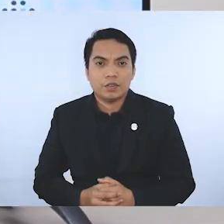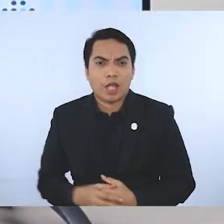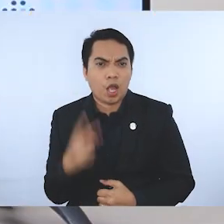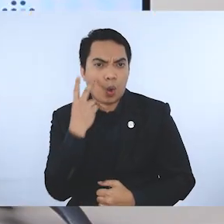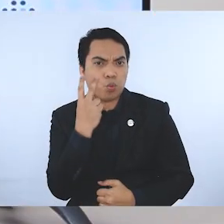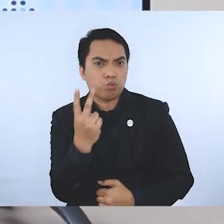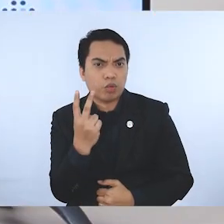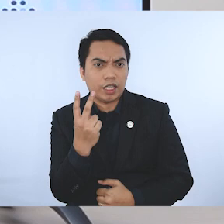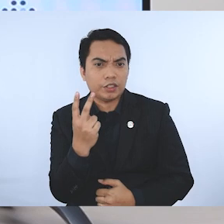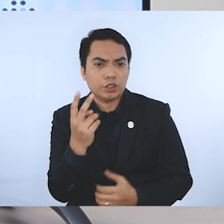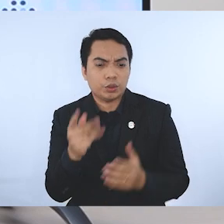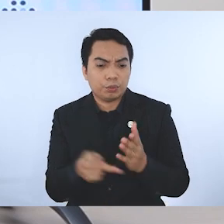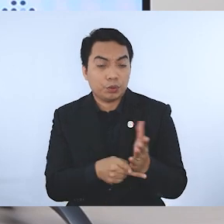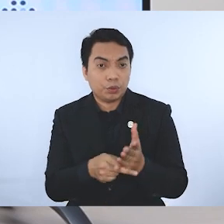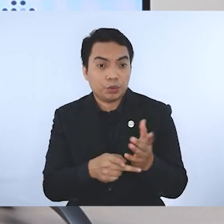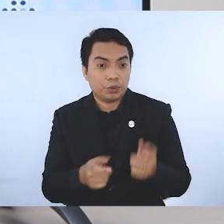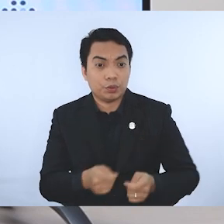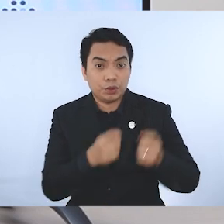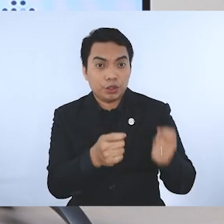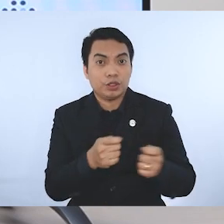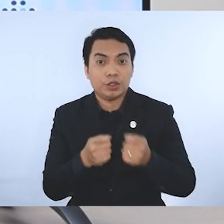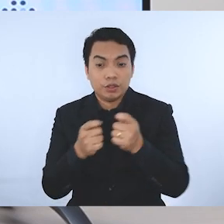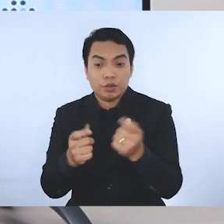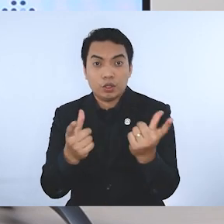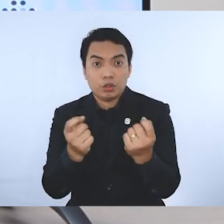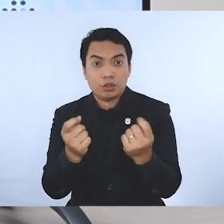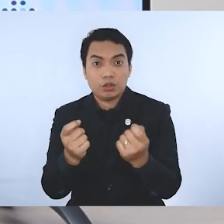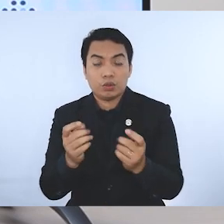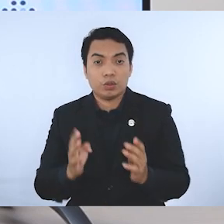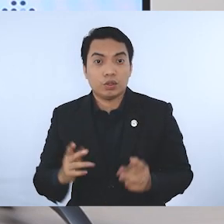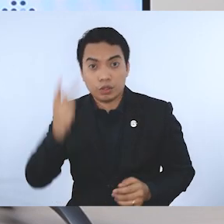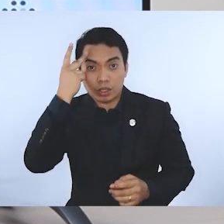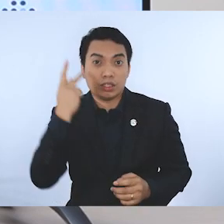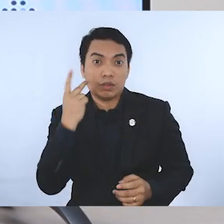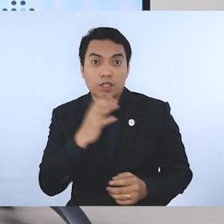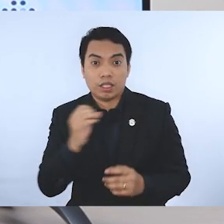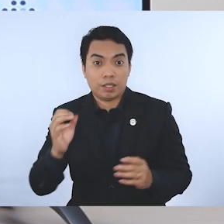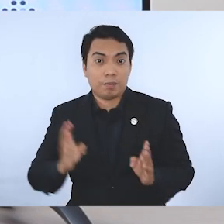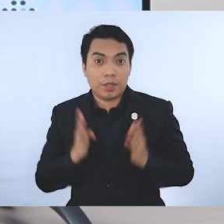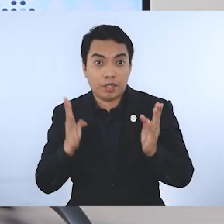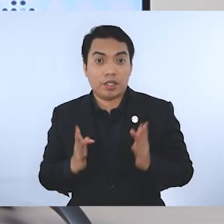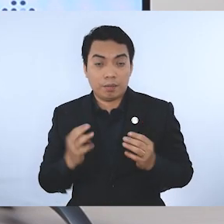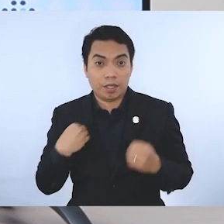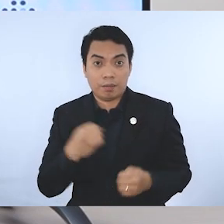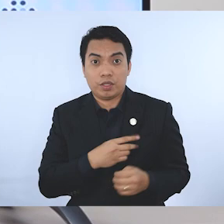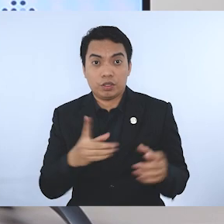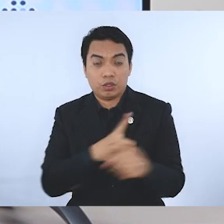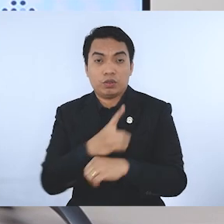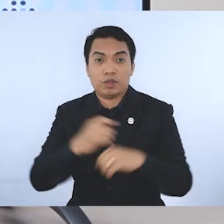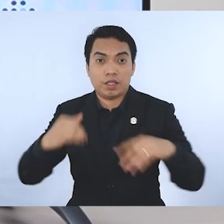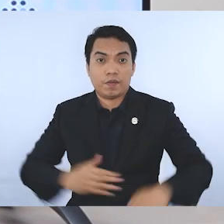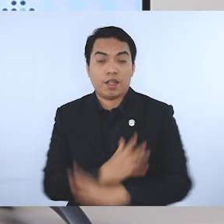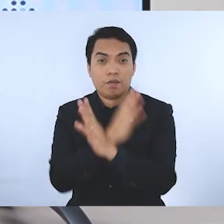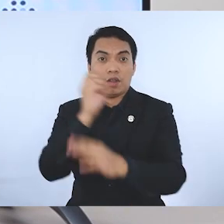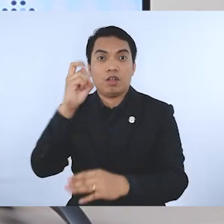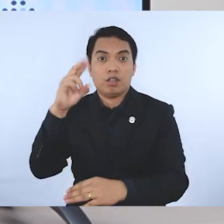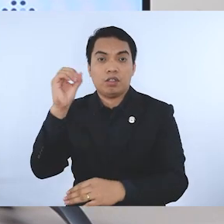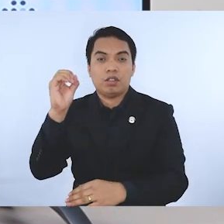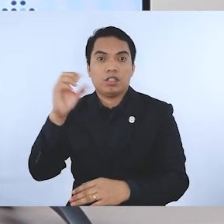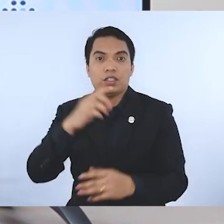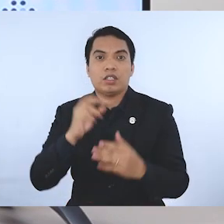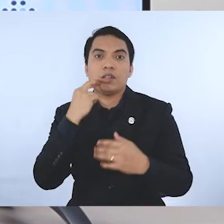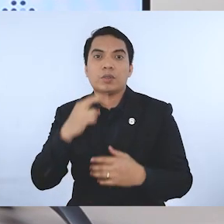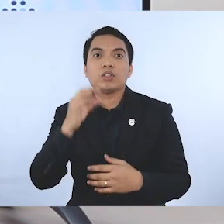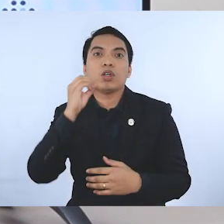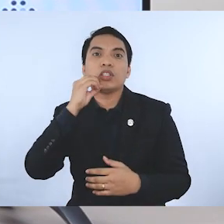Saksihan natin ang pasugo distribution na isinagawa ng mga kapisan ng Kadiwa at Binhi sa distrito ng Davao de Oro sa report ni kapatid